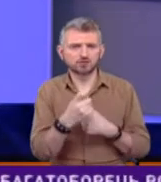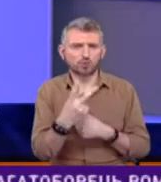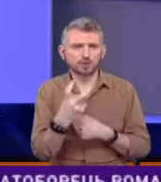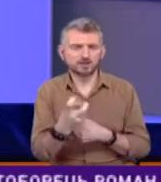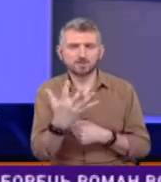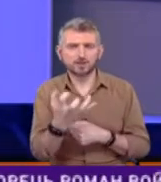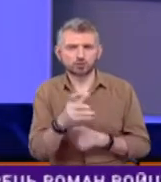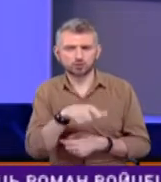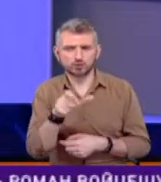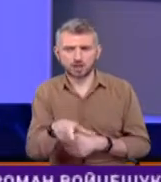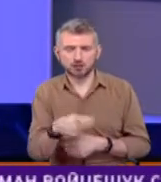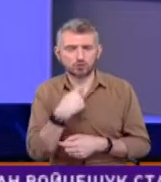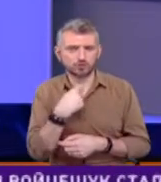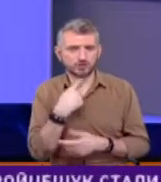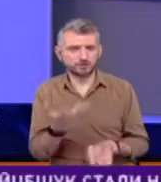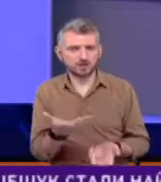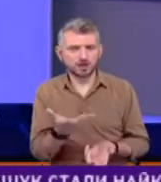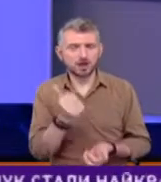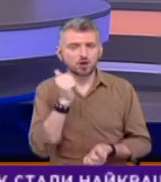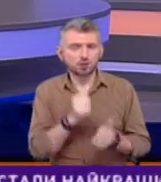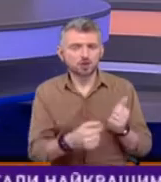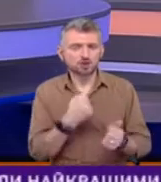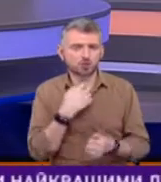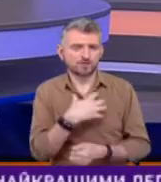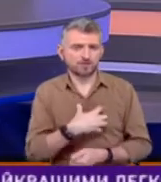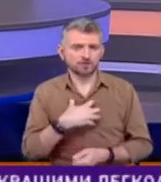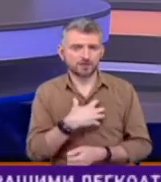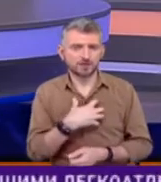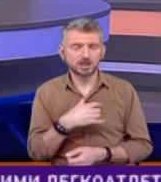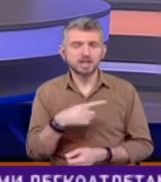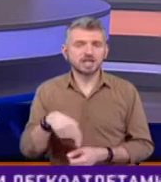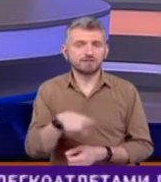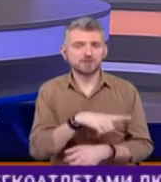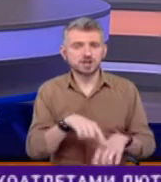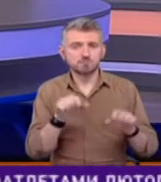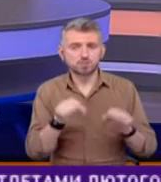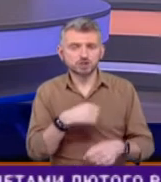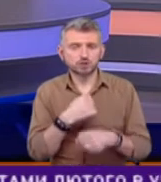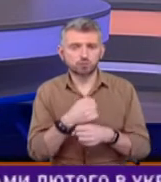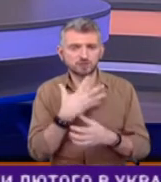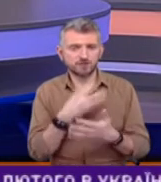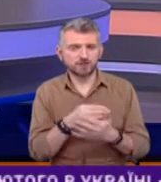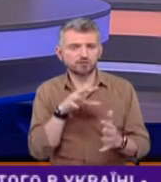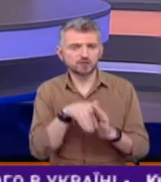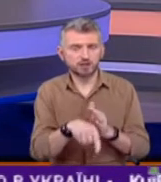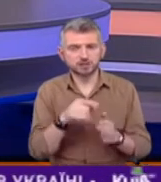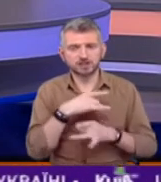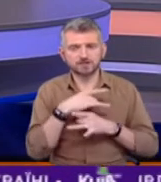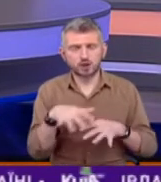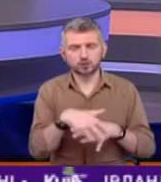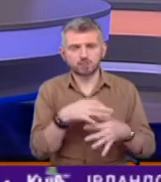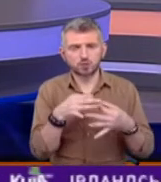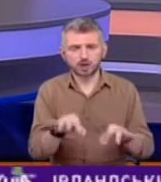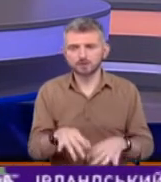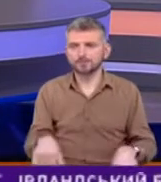і 500 людей голосів. Тобто кожен голос важливий, і ви можете зробити свій внесок в це свято демократії.